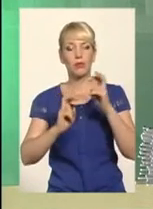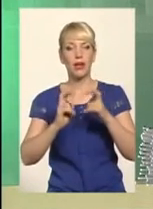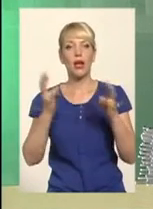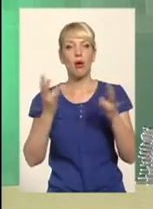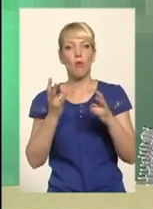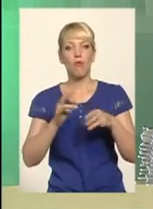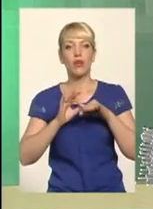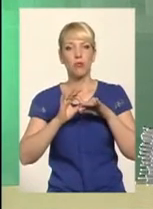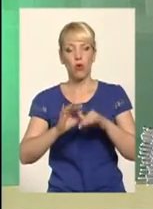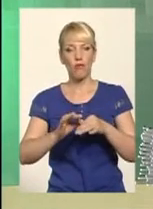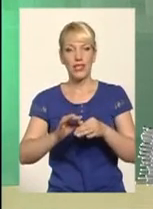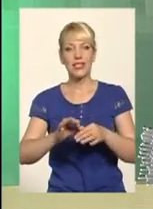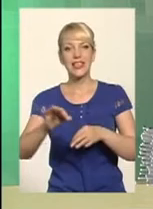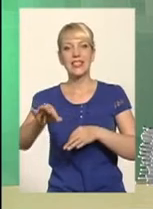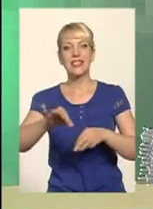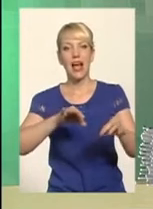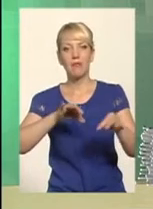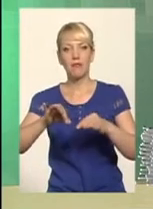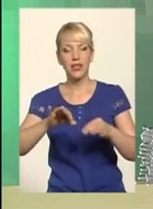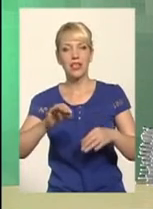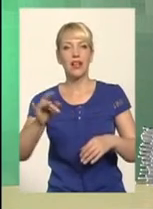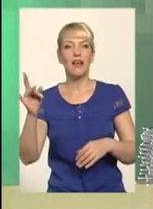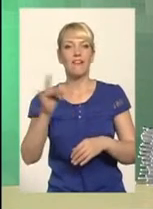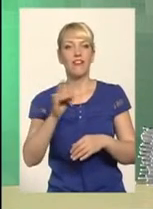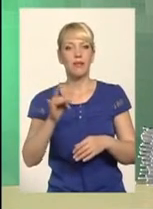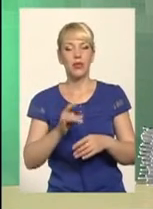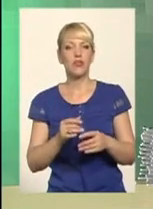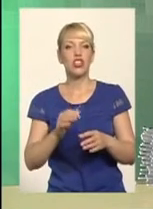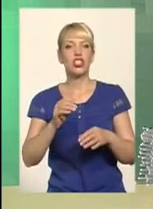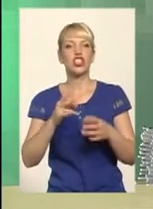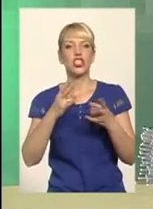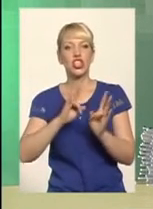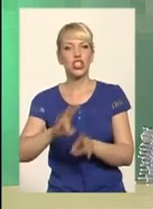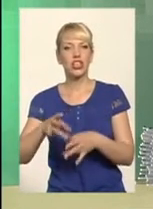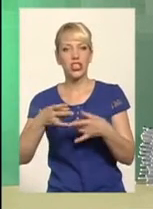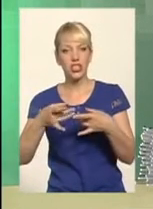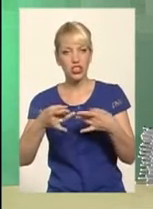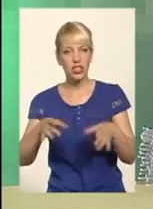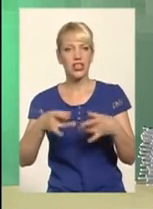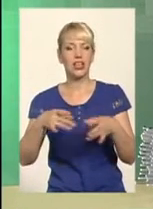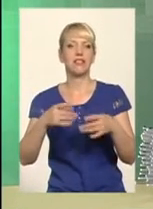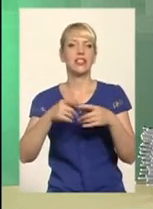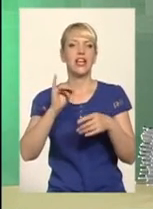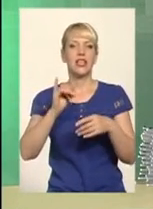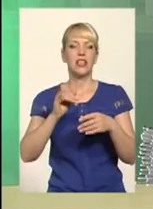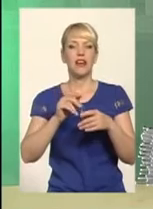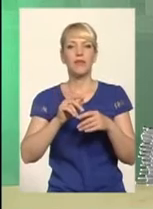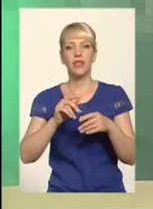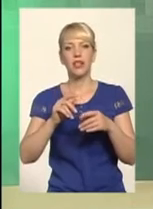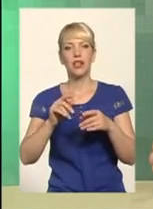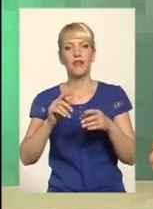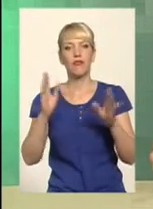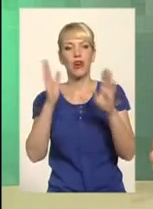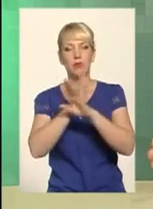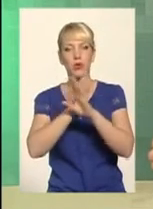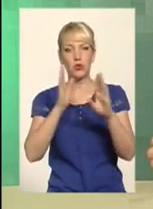мають провести відповідні заміри, вимірювання шкідливих факторів, випромінювання атмосфери, оточення